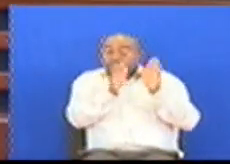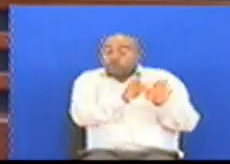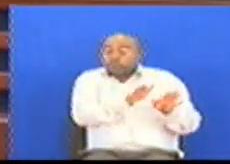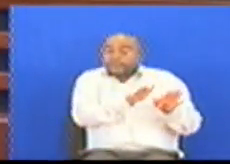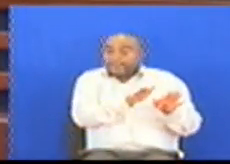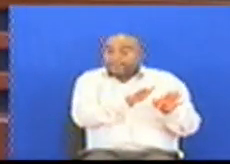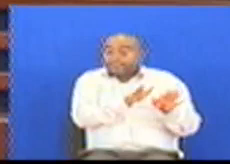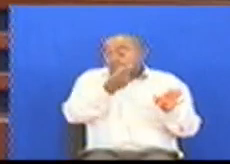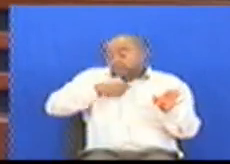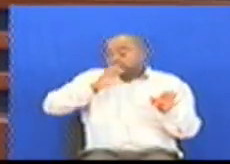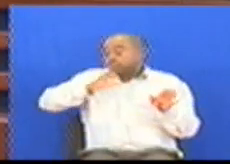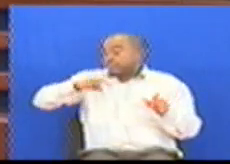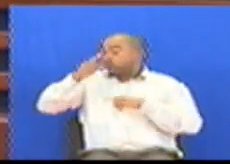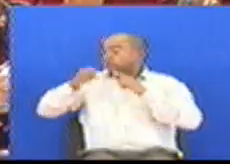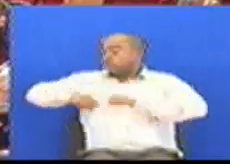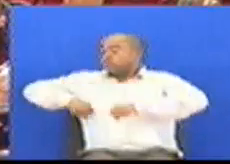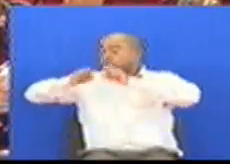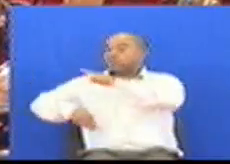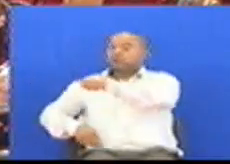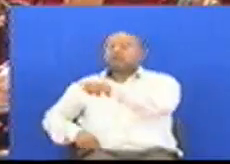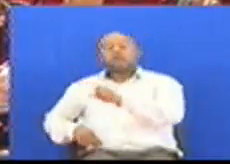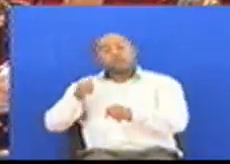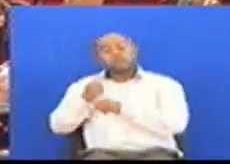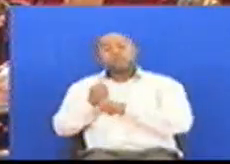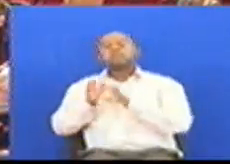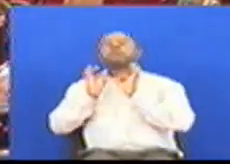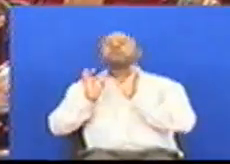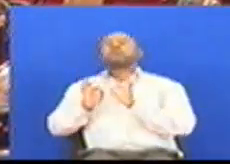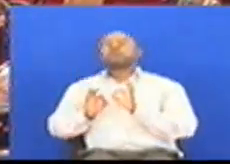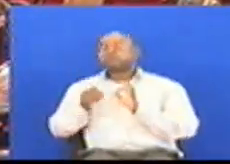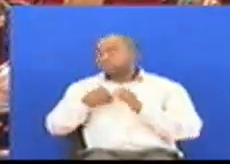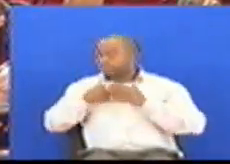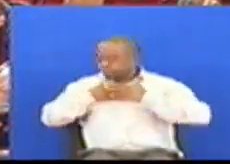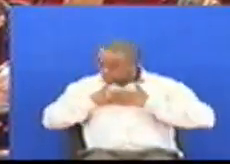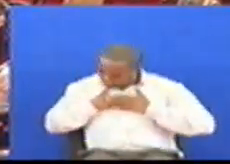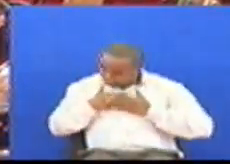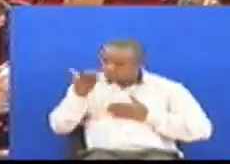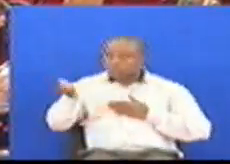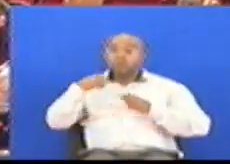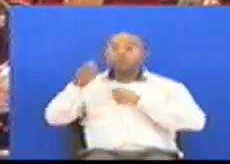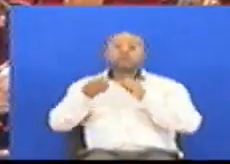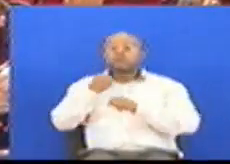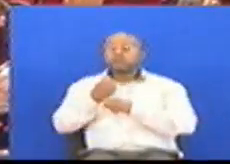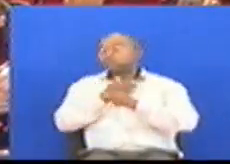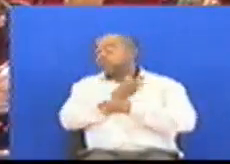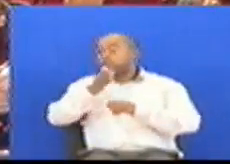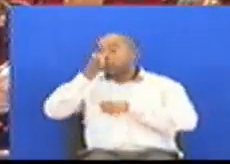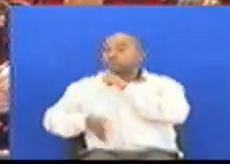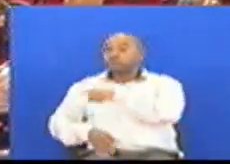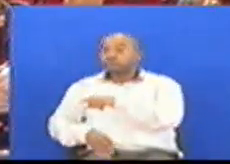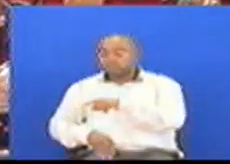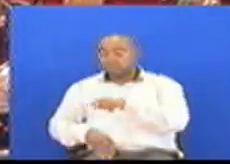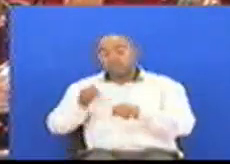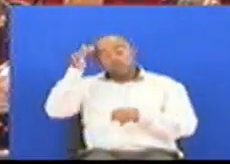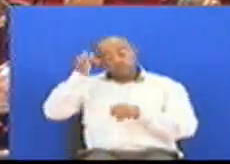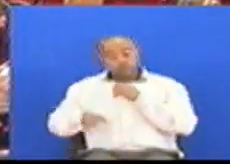speaker, nakushukuru sana, kazi ni nzuri na muendelee kuchapa kazi mpaka tutakapofika mwisho. Na mwisho kabisa ni